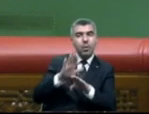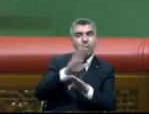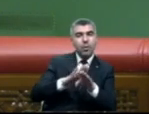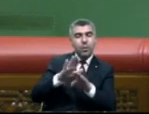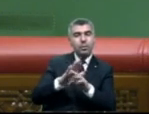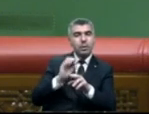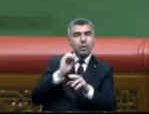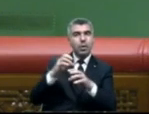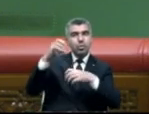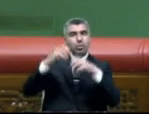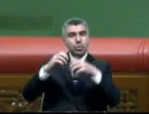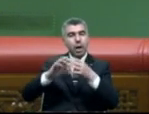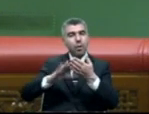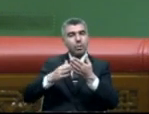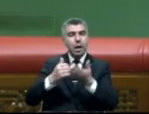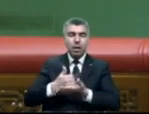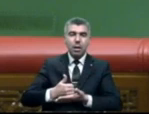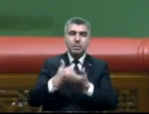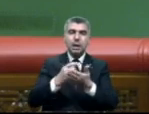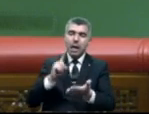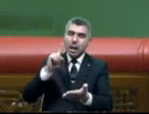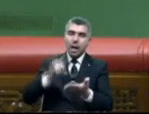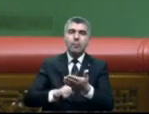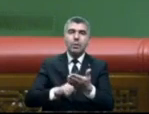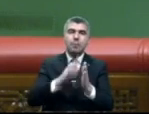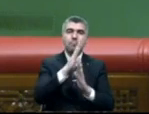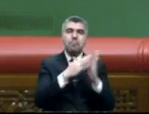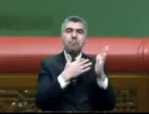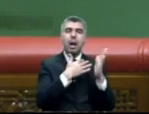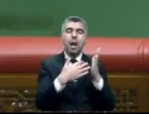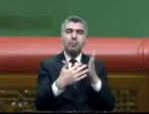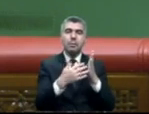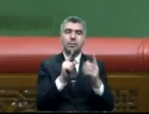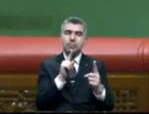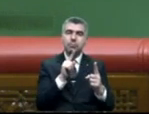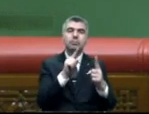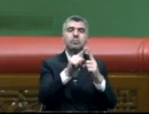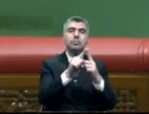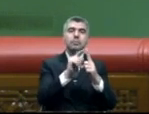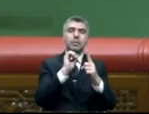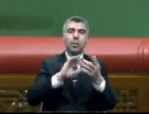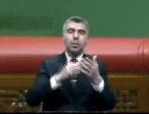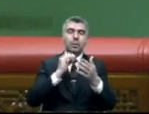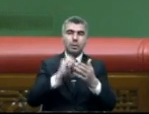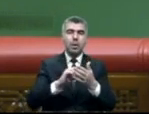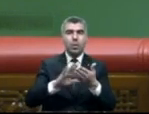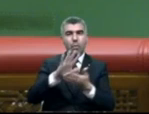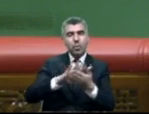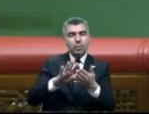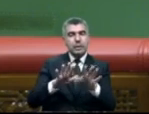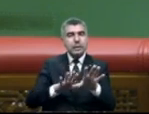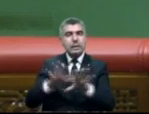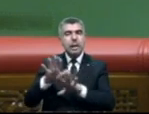تداعيات ضعف التساقطات المطرية، وذلك بوضع برنامج استثنائي استعجالي يهدف إلى حماية الرصيد الحيواني والنباتي وتدبير